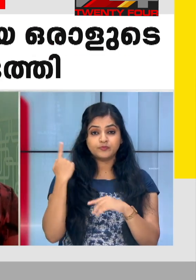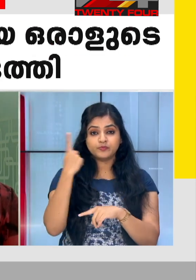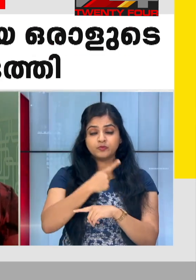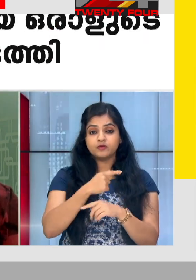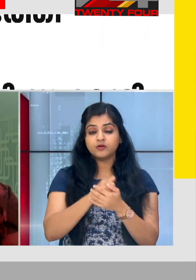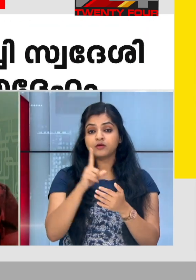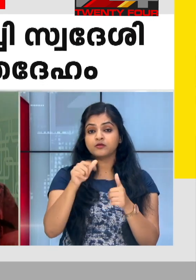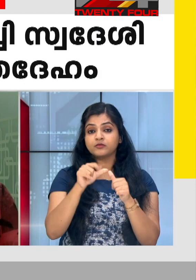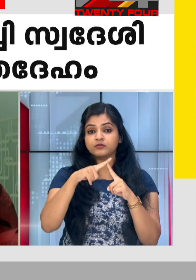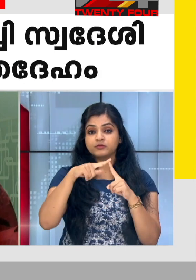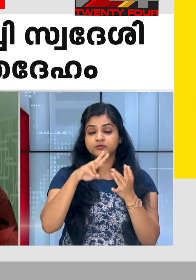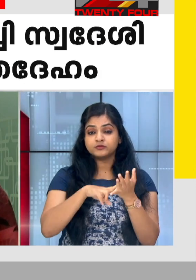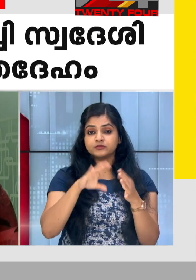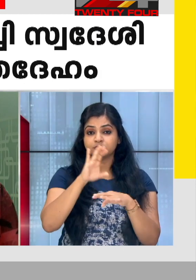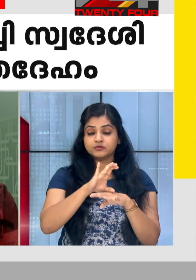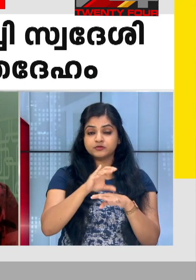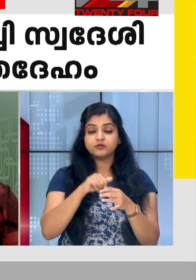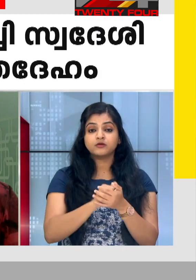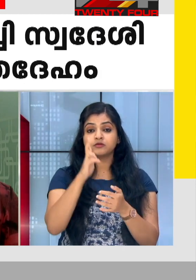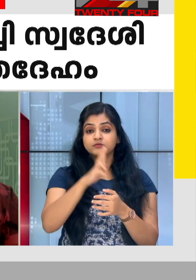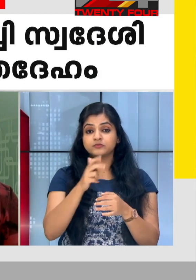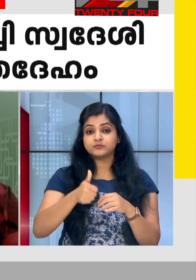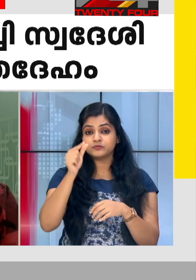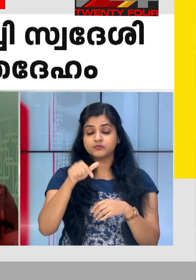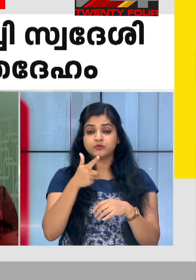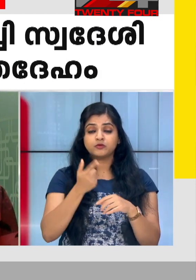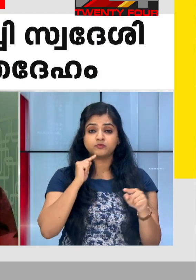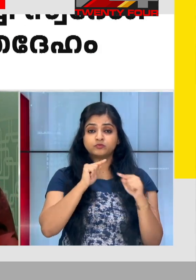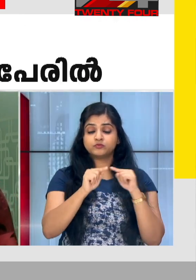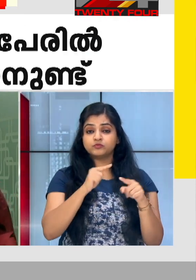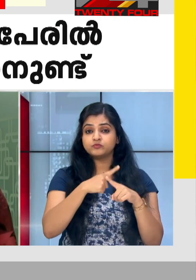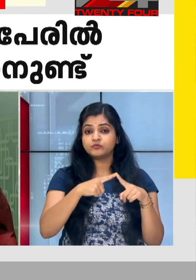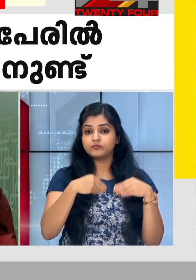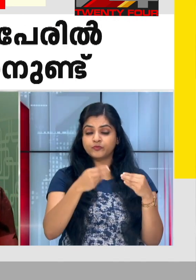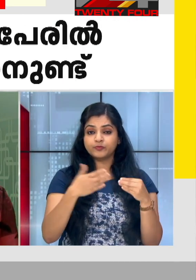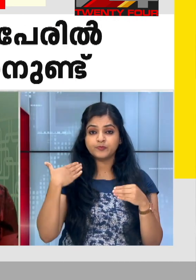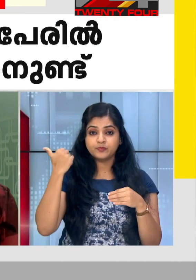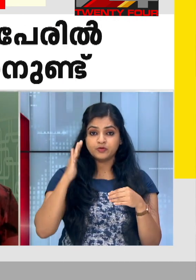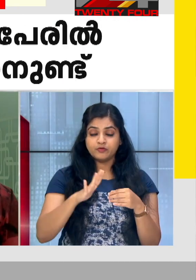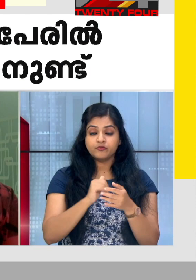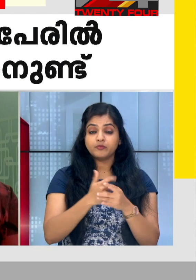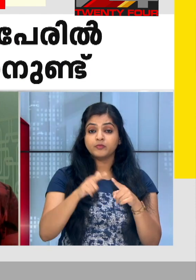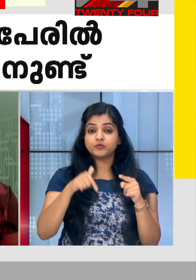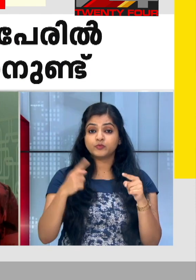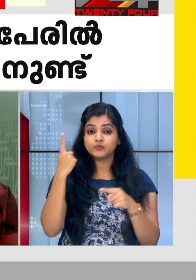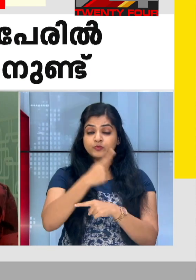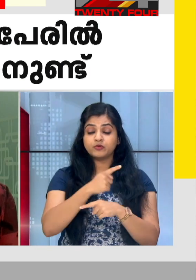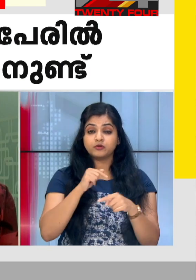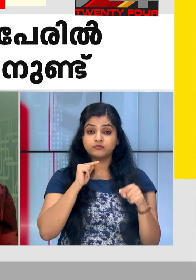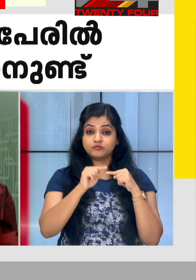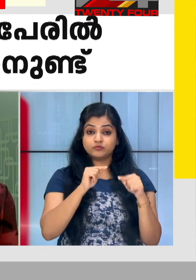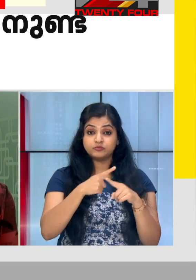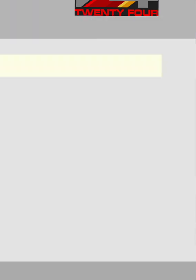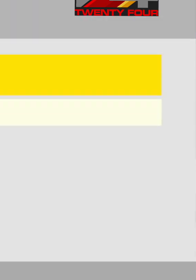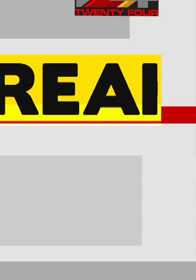ലത്തീൻ അതിരൂപതയെയും വികാരി ജനറൽ യൂജിൻ പെരേരയെയും അതിനിശിതമായി വിമർശിച്ചിരുന്ന മന്ത്രിമാർ ഇന്ന് അത്തരത്തിൽ കർശനമായിട്ടുള്ള വിമർശനങ്ങൾക്ക്